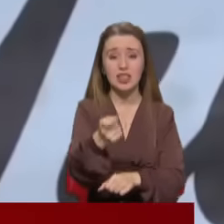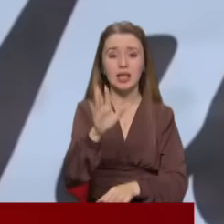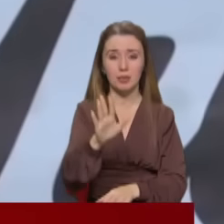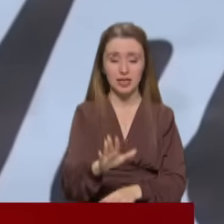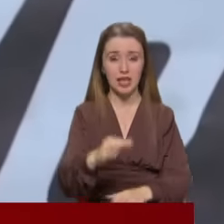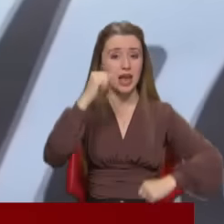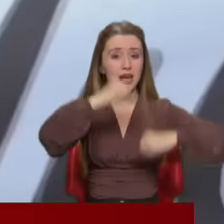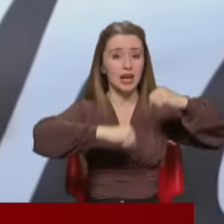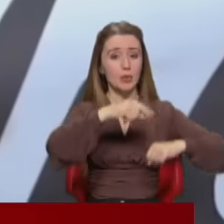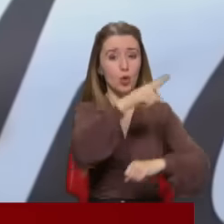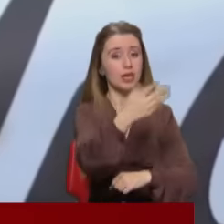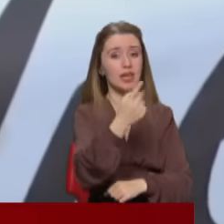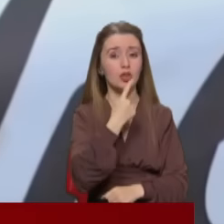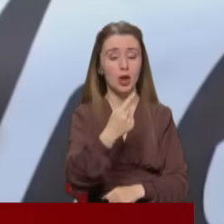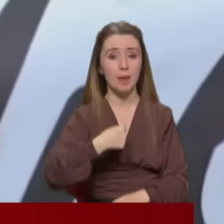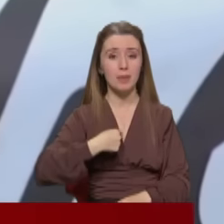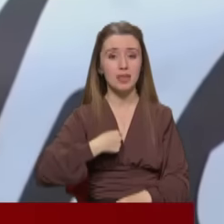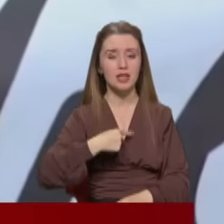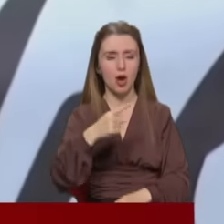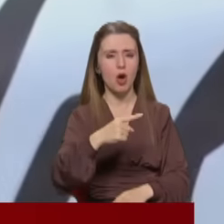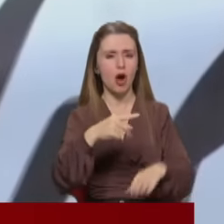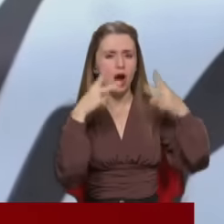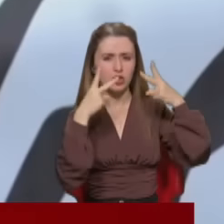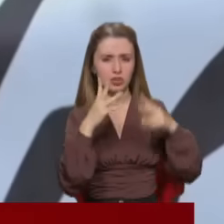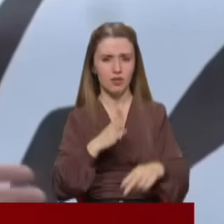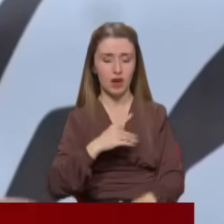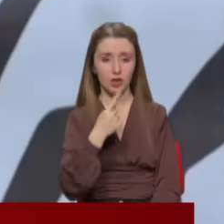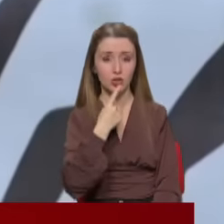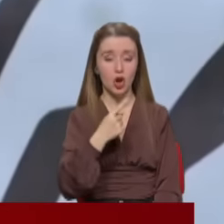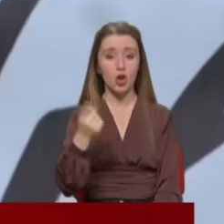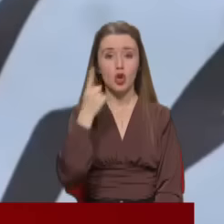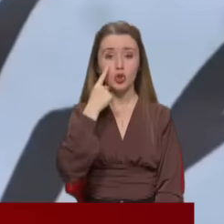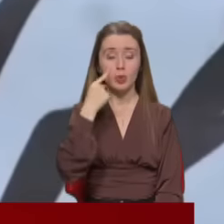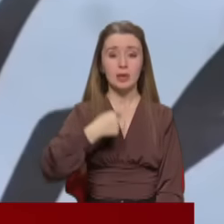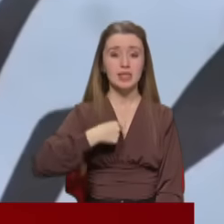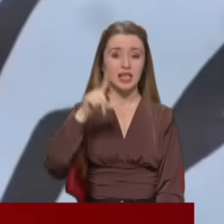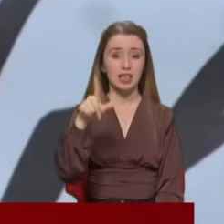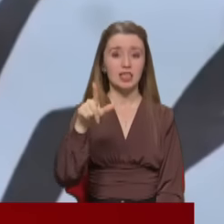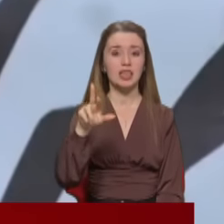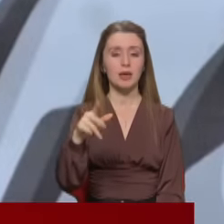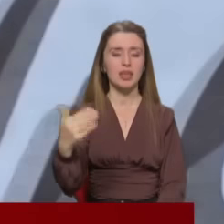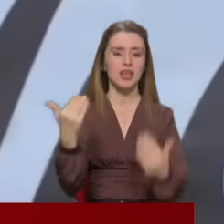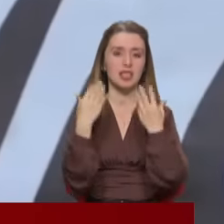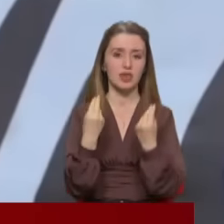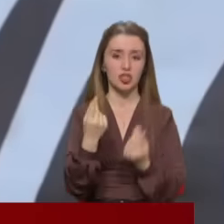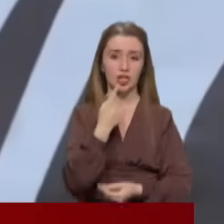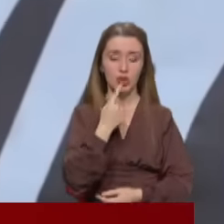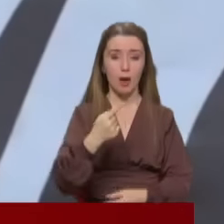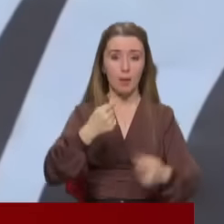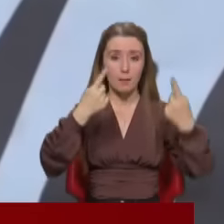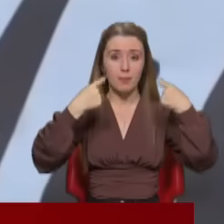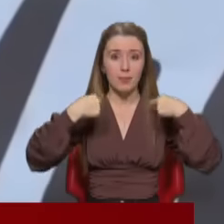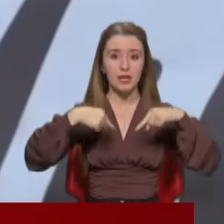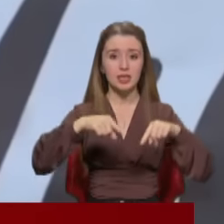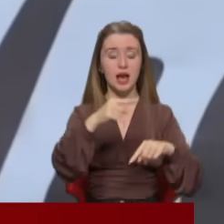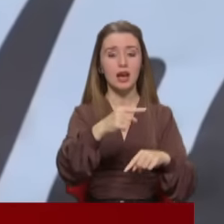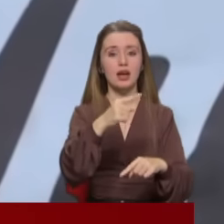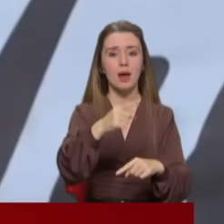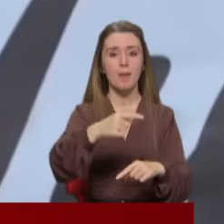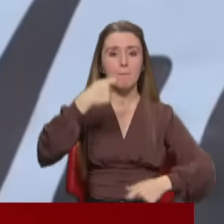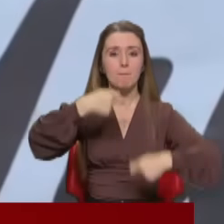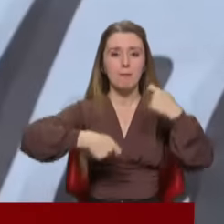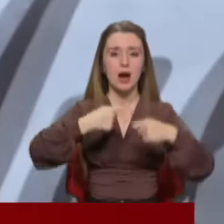Rakibim demiş ki biz açık çek aldık. Hükümet bize gerektiği gibi yardım yapacak. Bizlere İller Bankası'ndan bir